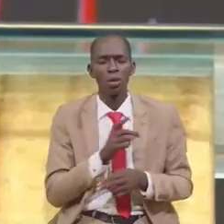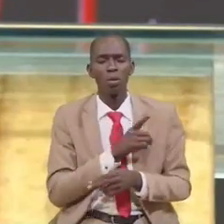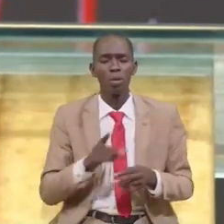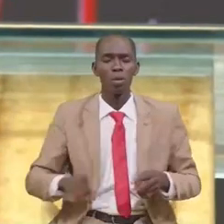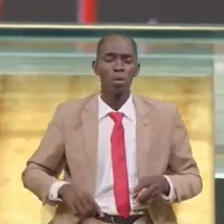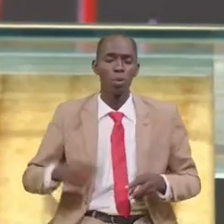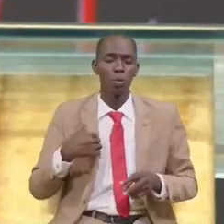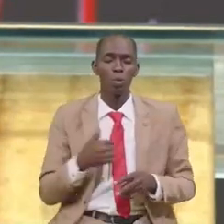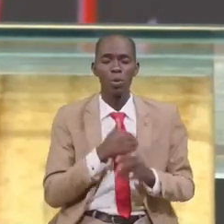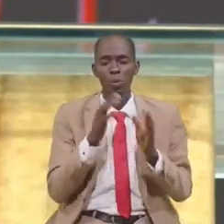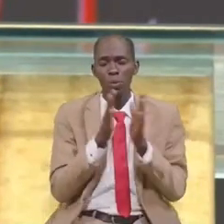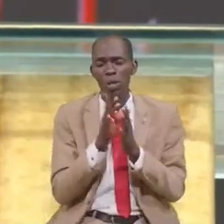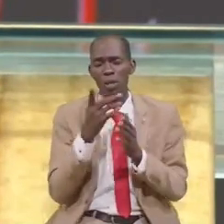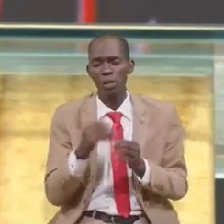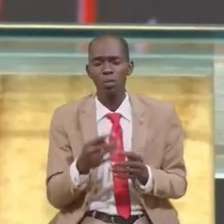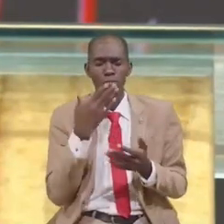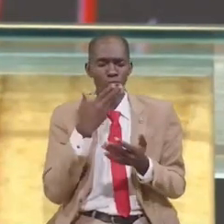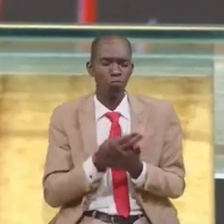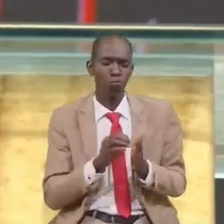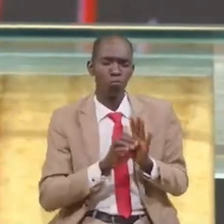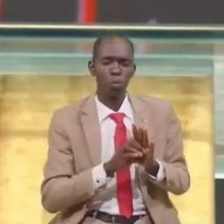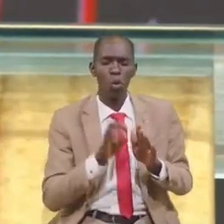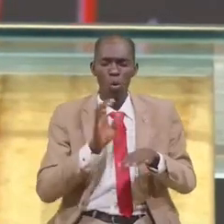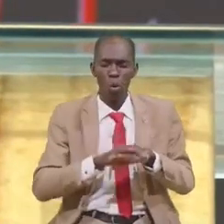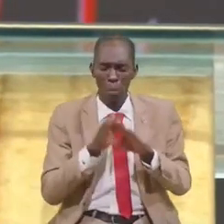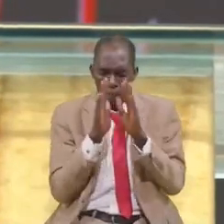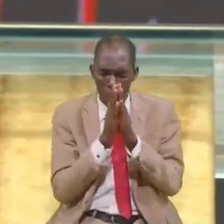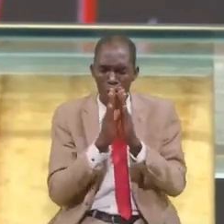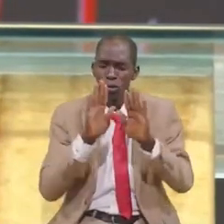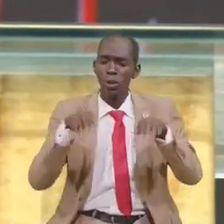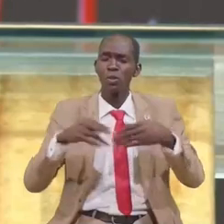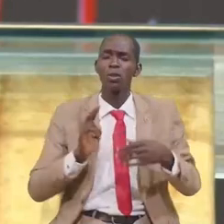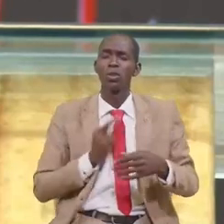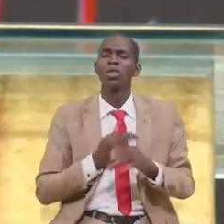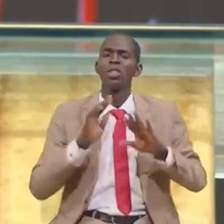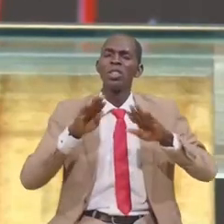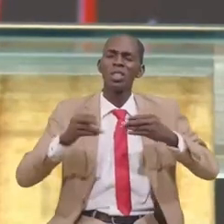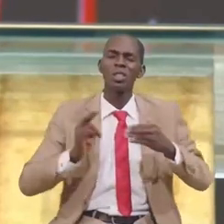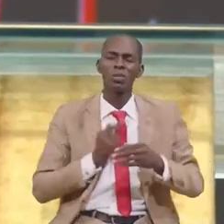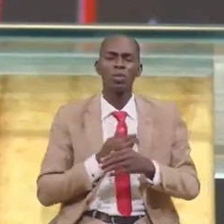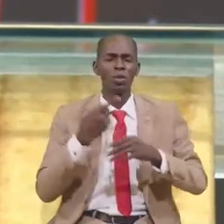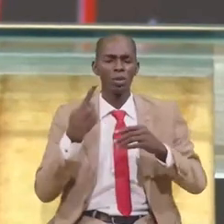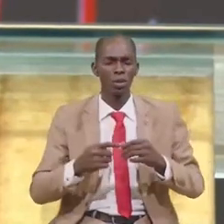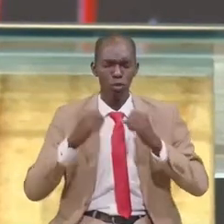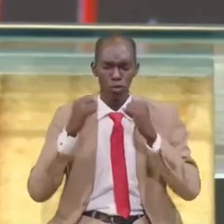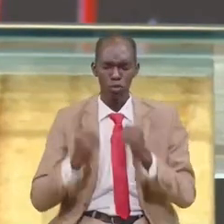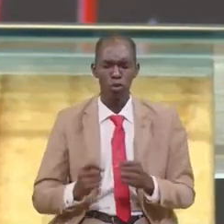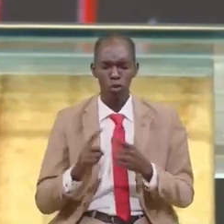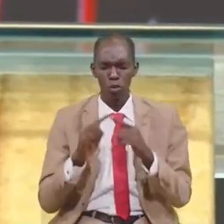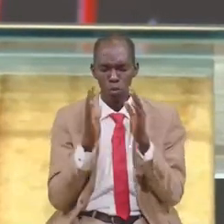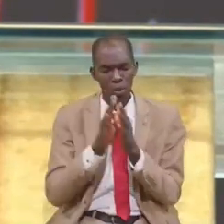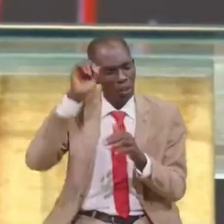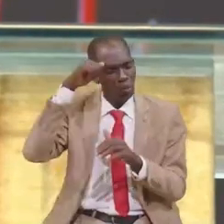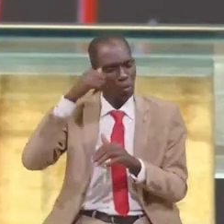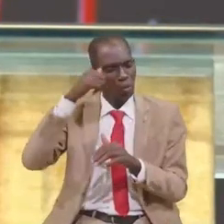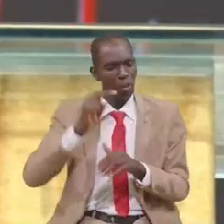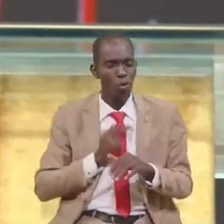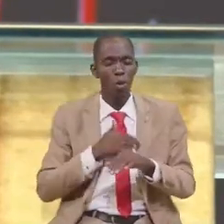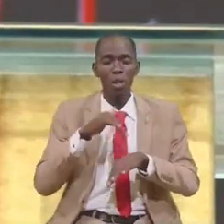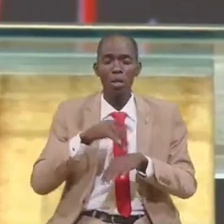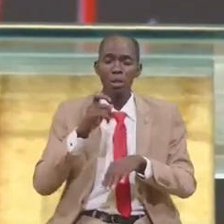le modèle que tu nous as donné, le modèle de prière, donne la force pour prier. Rappelle-nous le temps de